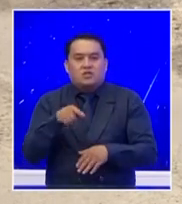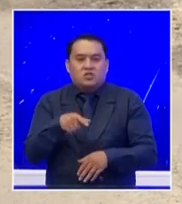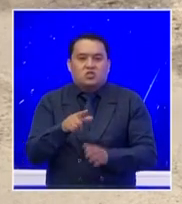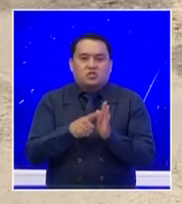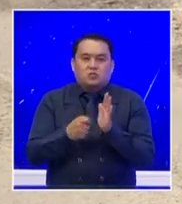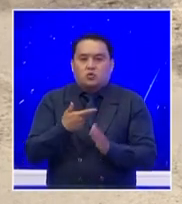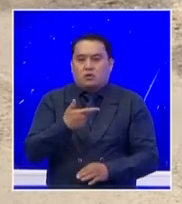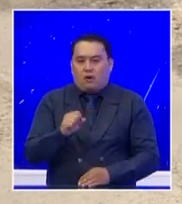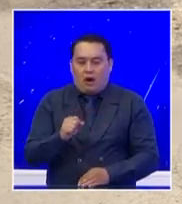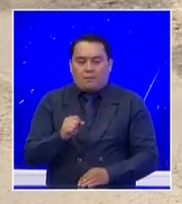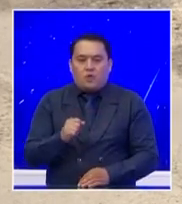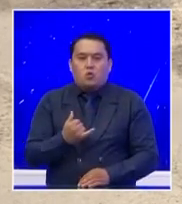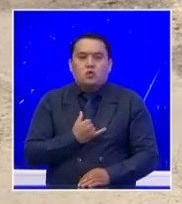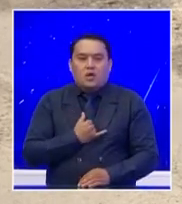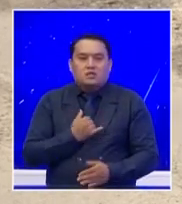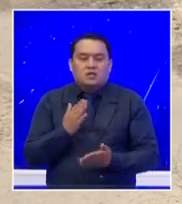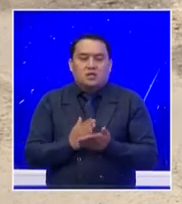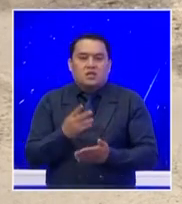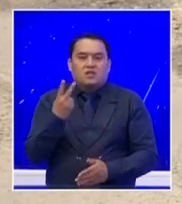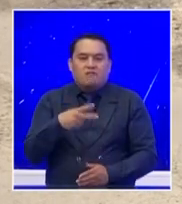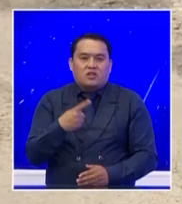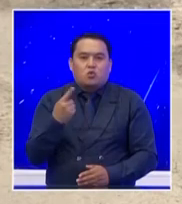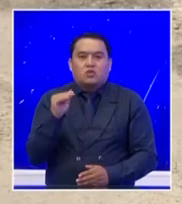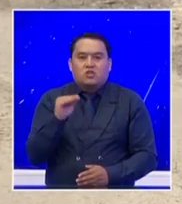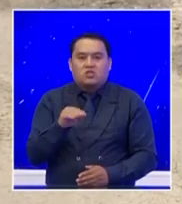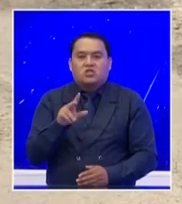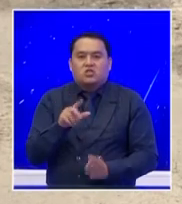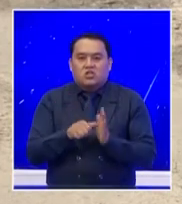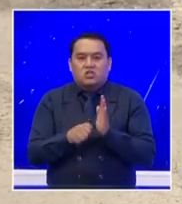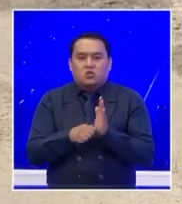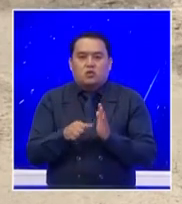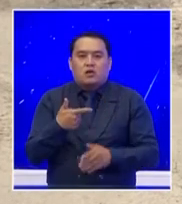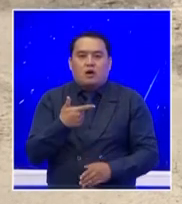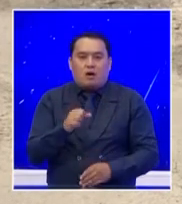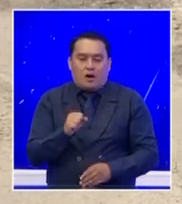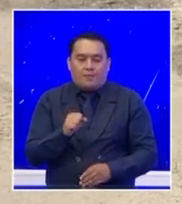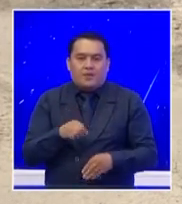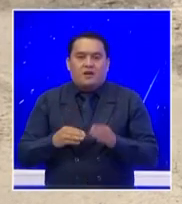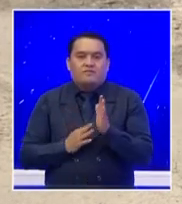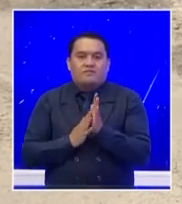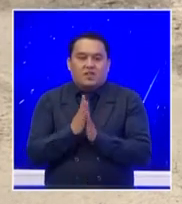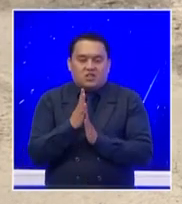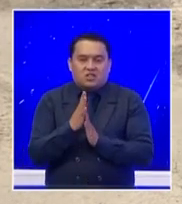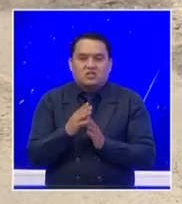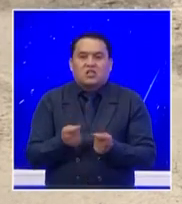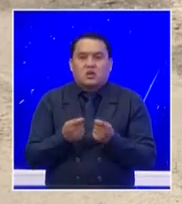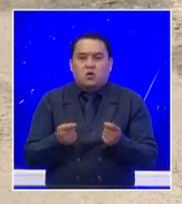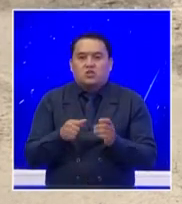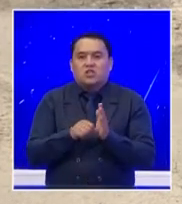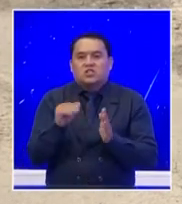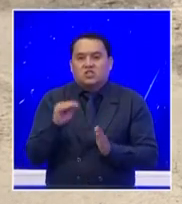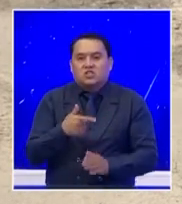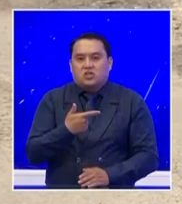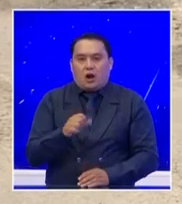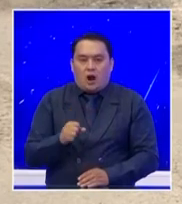гектаров. В целом сельхозугодия в нашем районе составляют более 21 600 гектаров, где выращиваются зерновые – свыше 6000